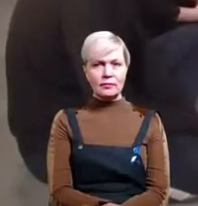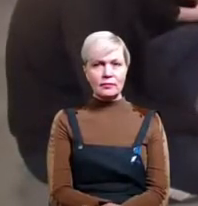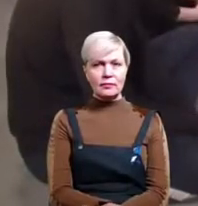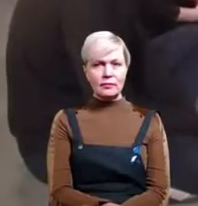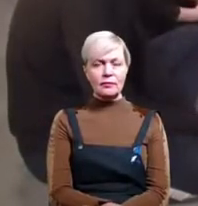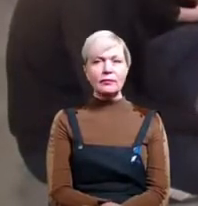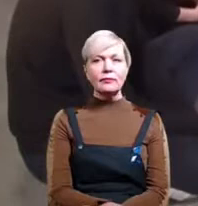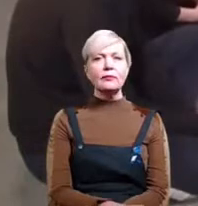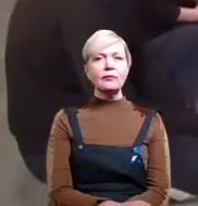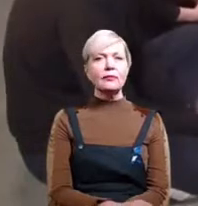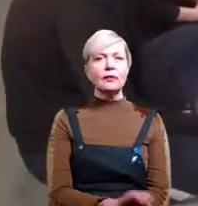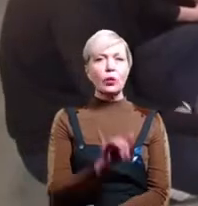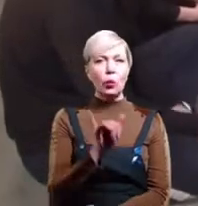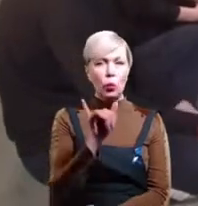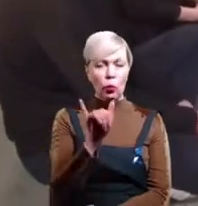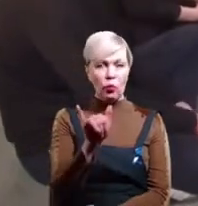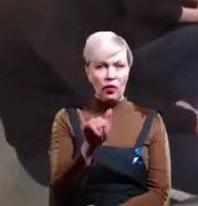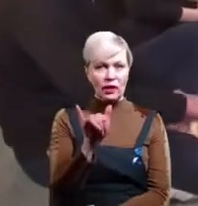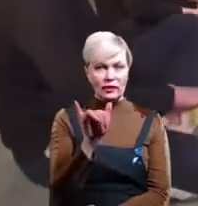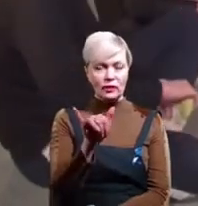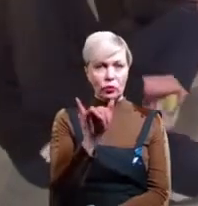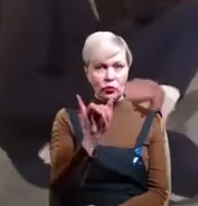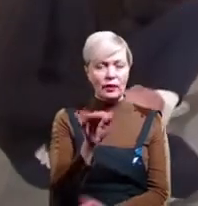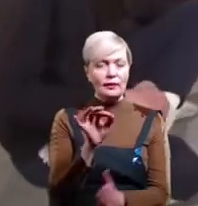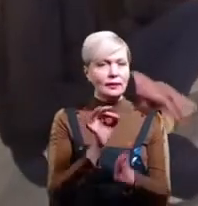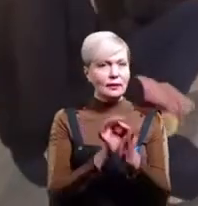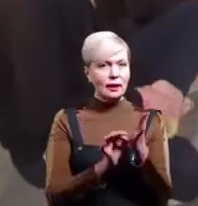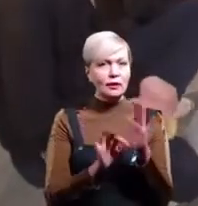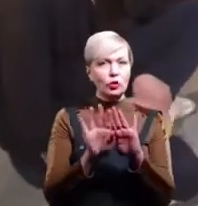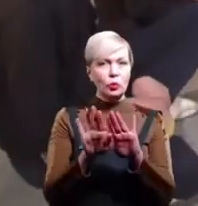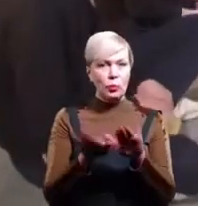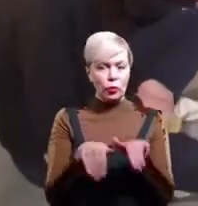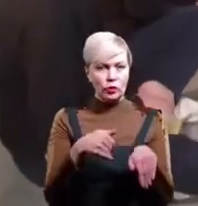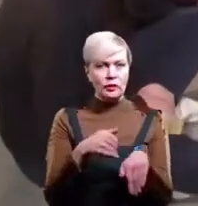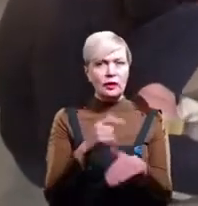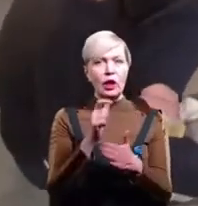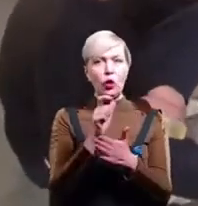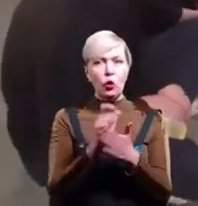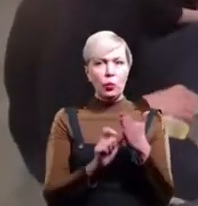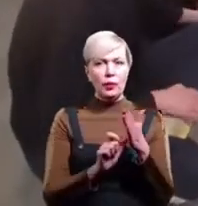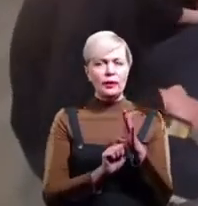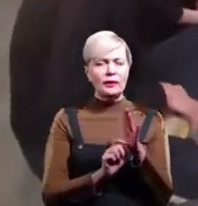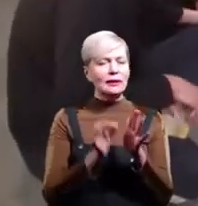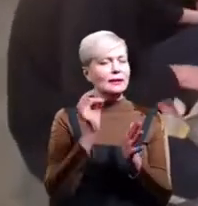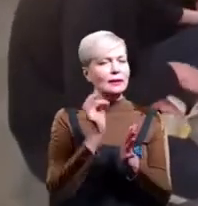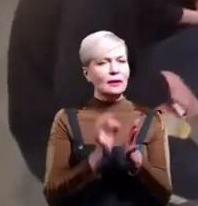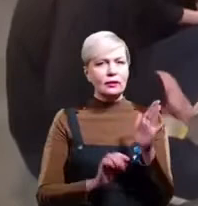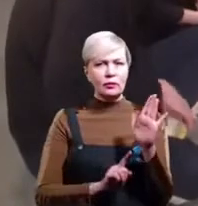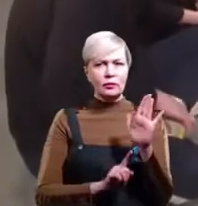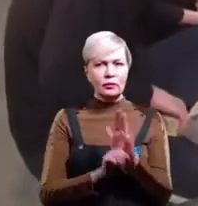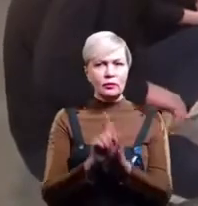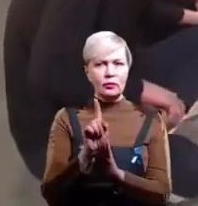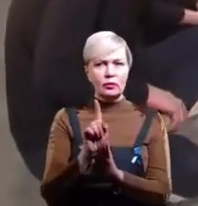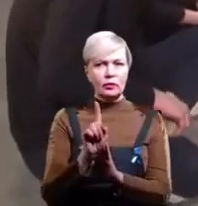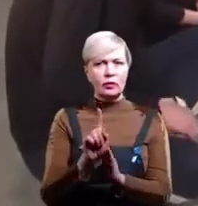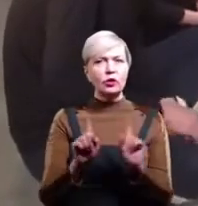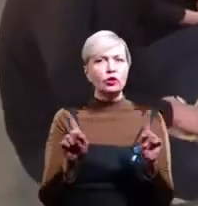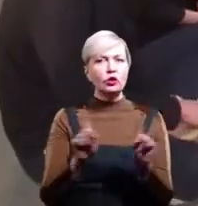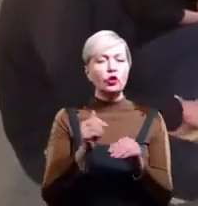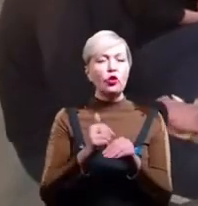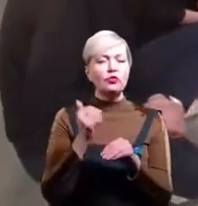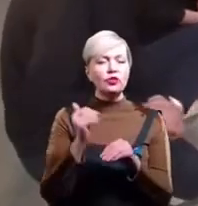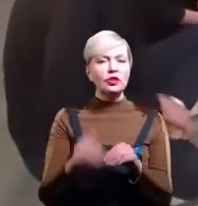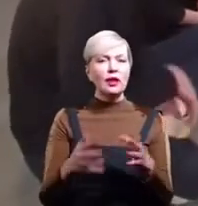У вас сразу после куплета у вас сразу вы вступаете после того, как вы сделали, щоб уже не